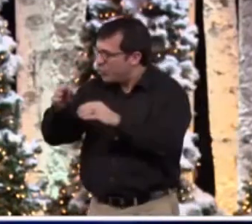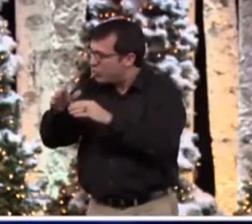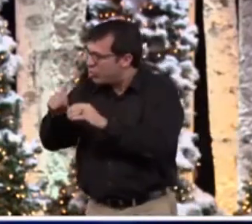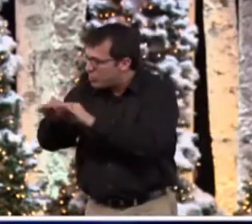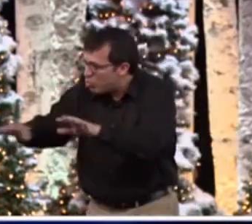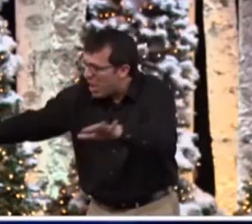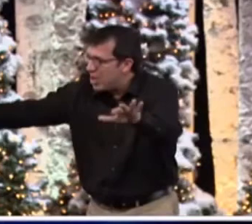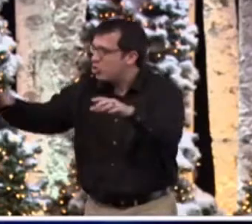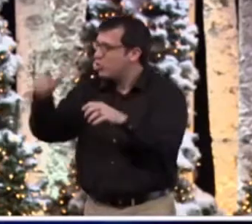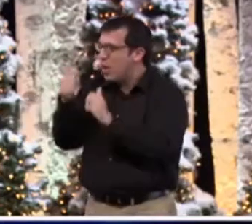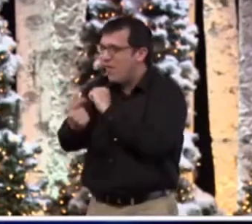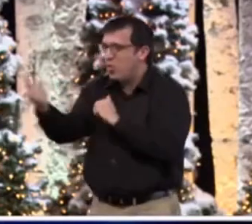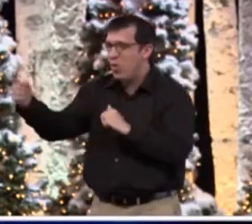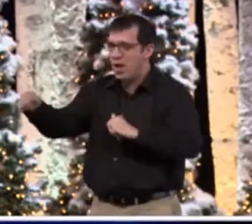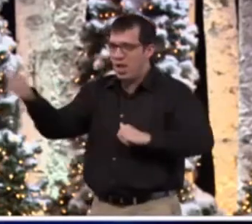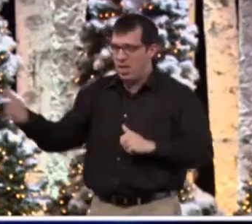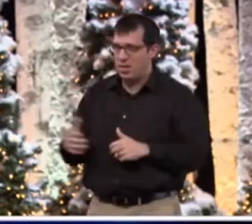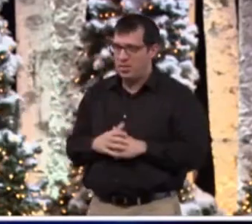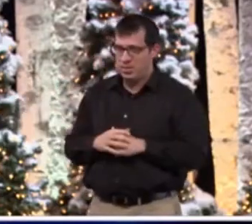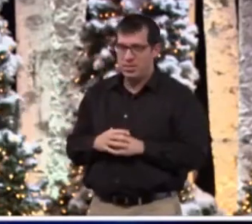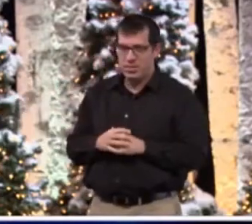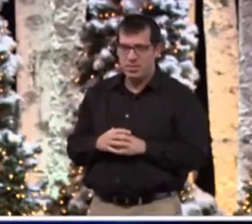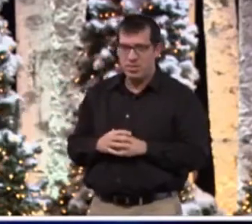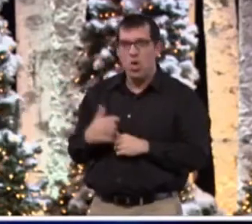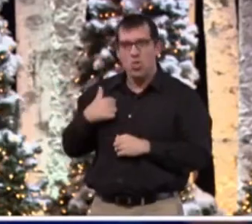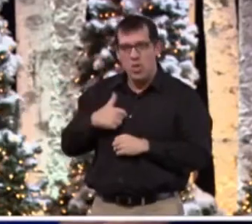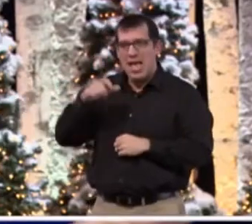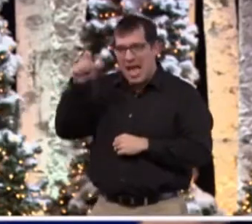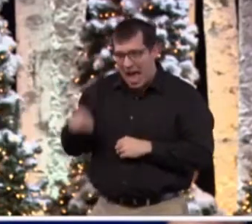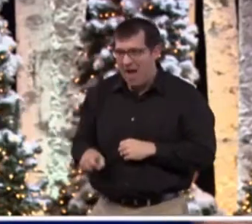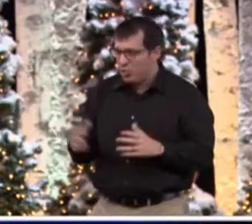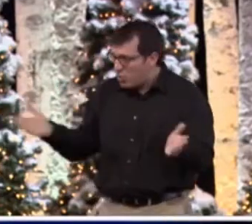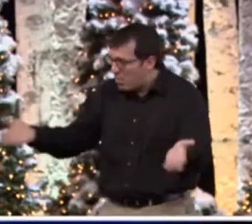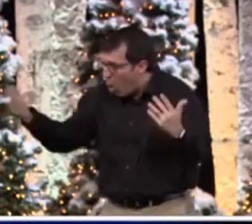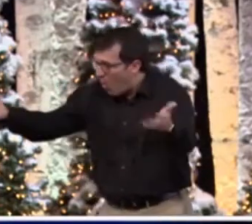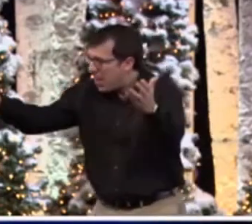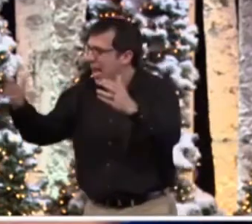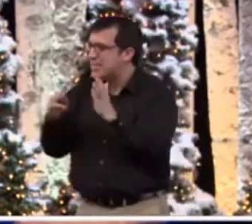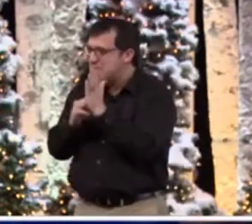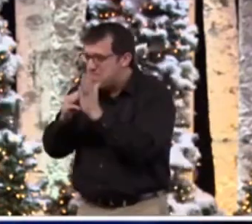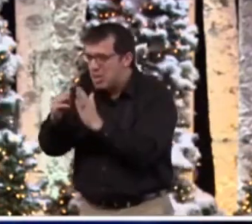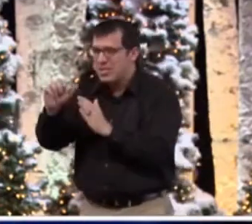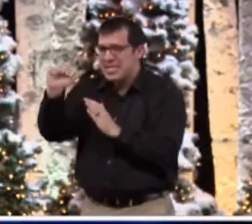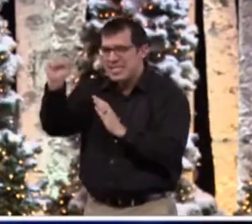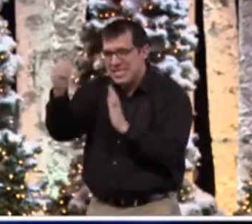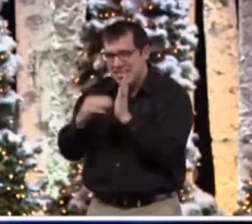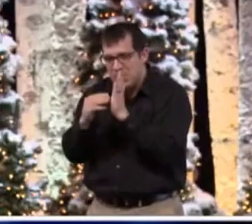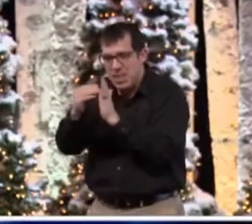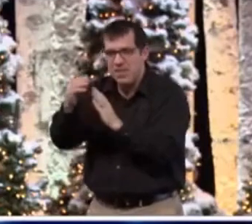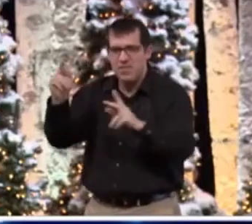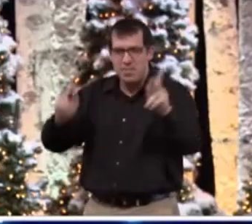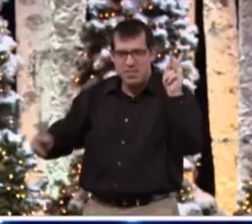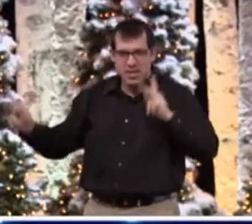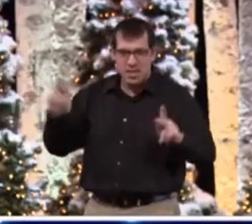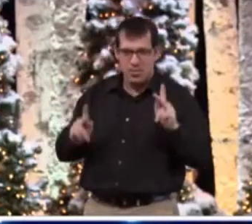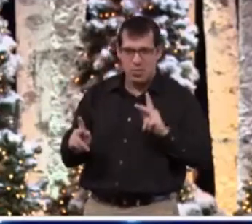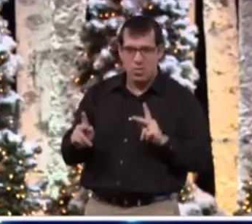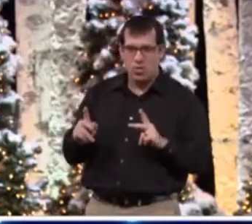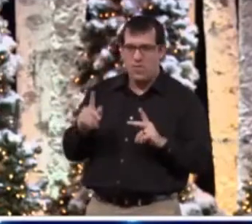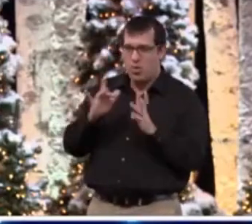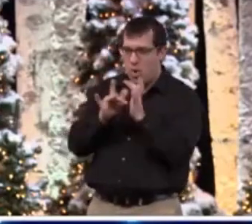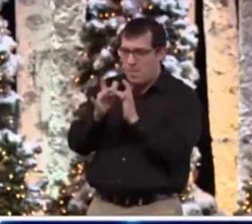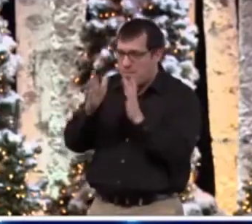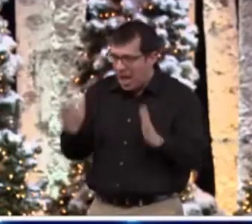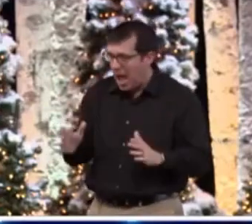पर्छ। हामीले प्रत्येक व्यक्तिका लागि लाखौँ र करोडौँ मानिसहरूलाई एक बाइबल, एक विश्वासी र